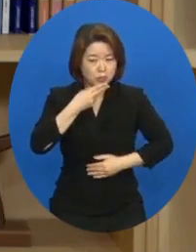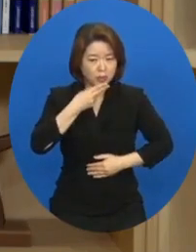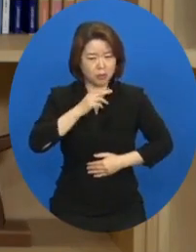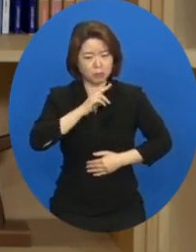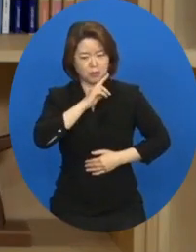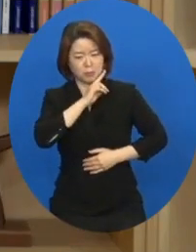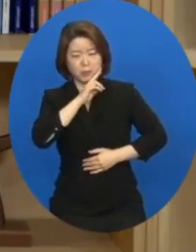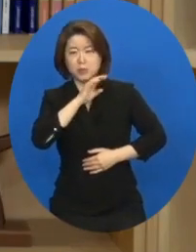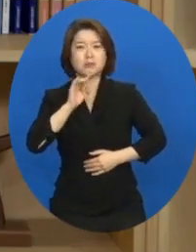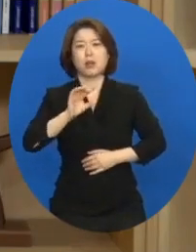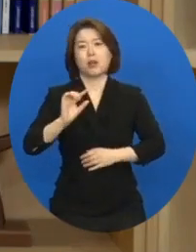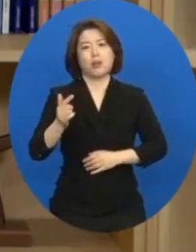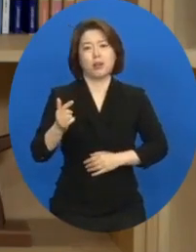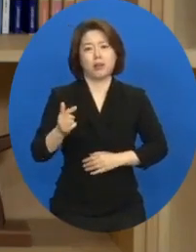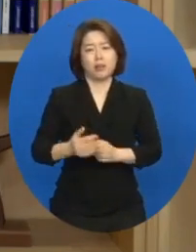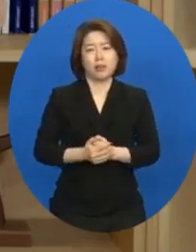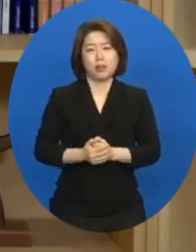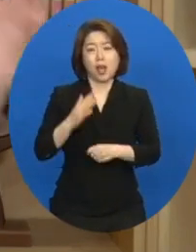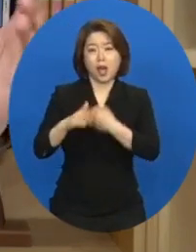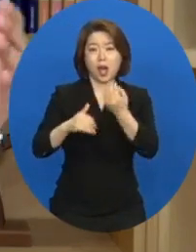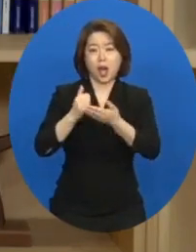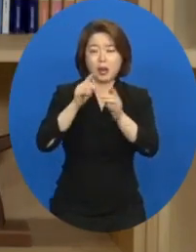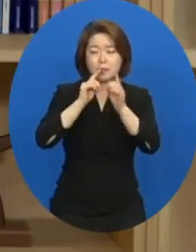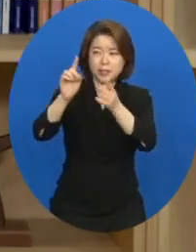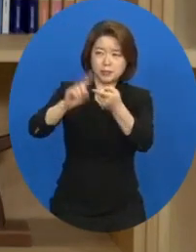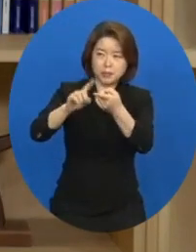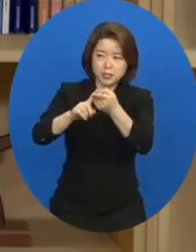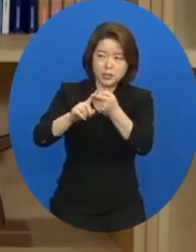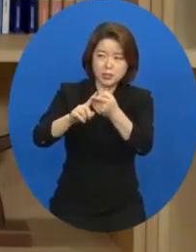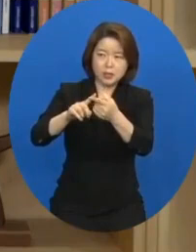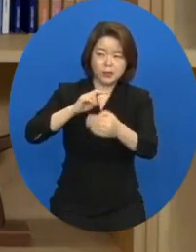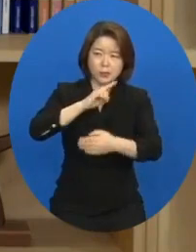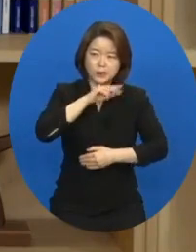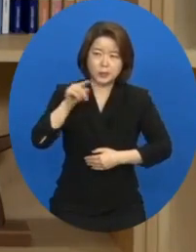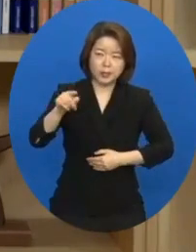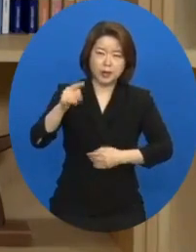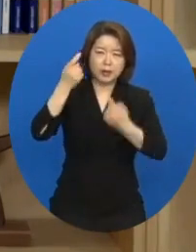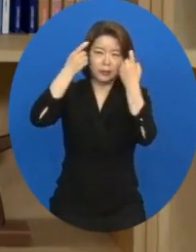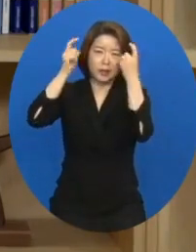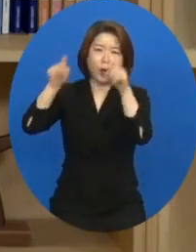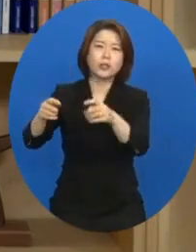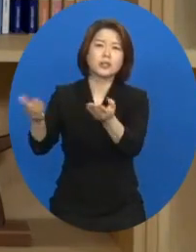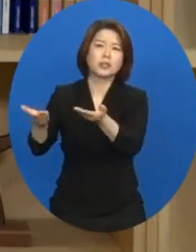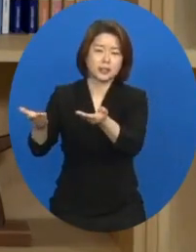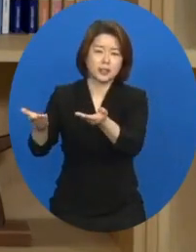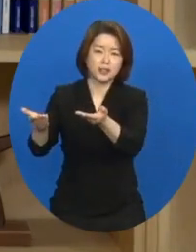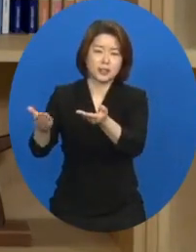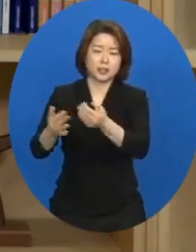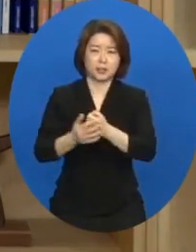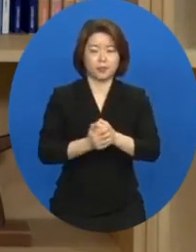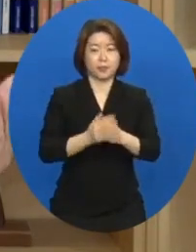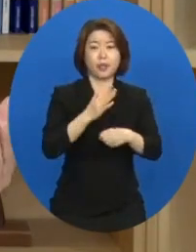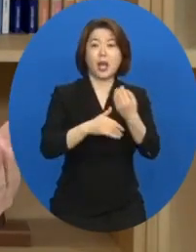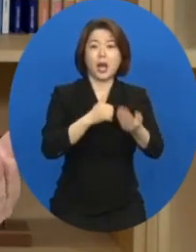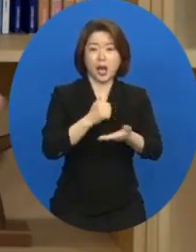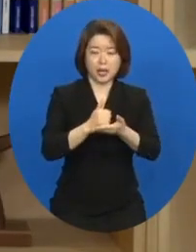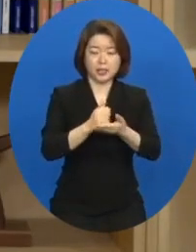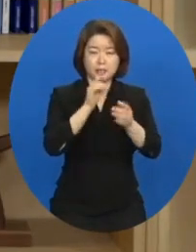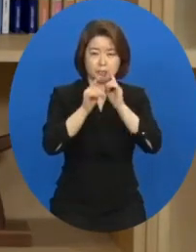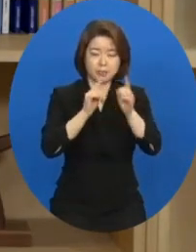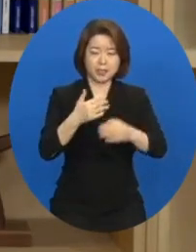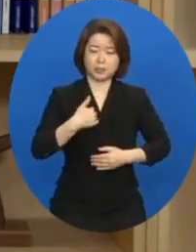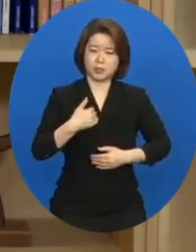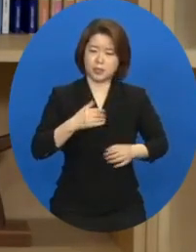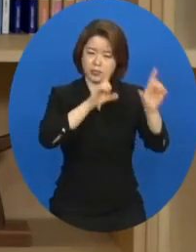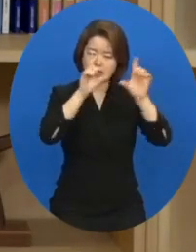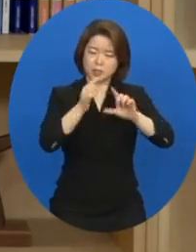안됩니다 하나님의 말씀 자체를 의심하는 것은 참 어리석은 얘기입니다 하나님 하나님의 말씀에 제